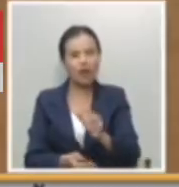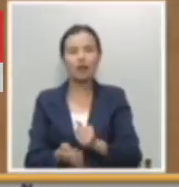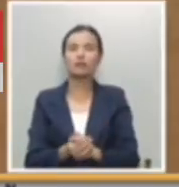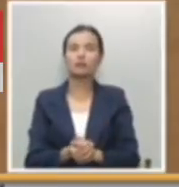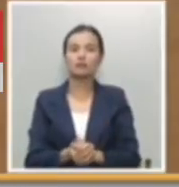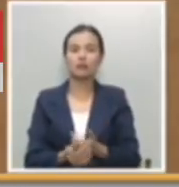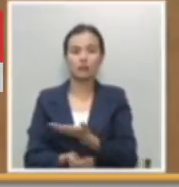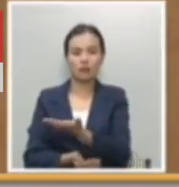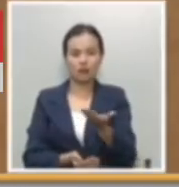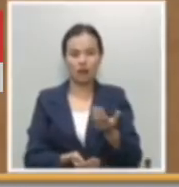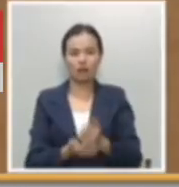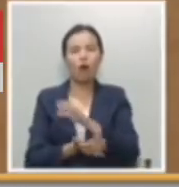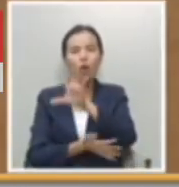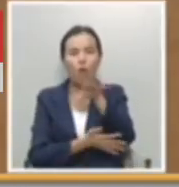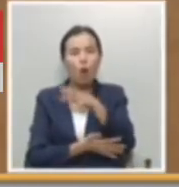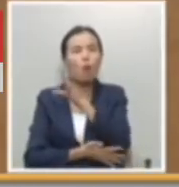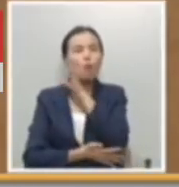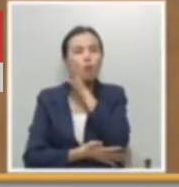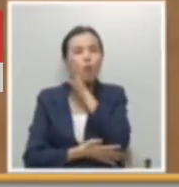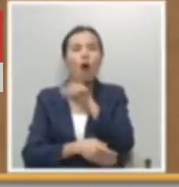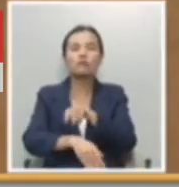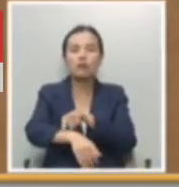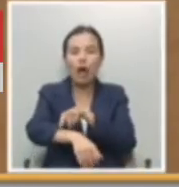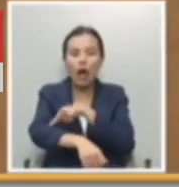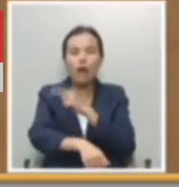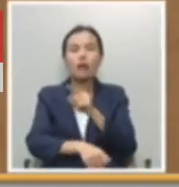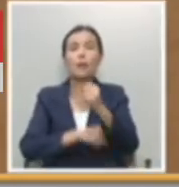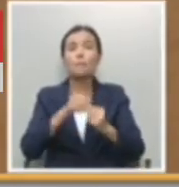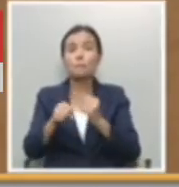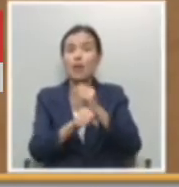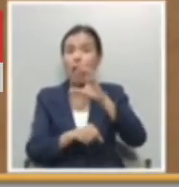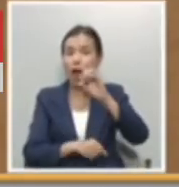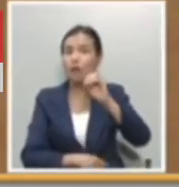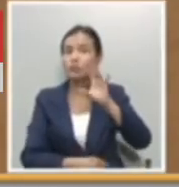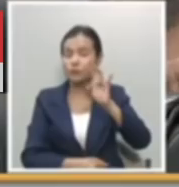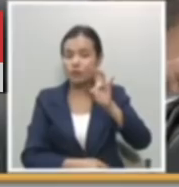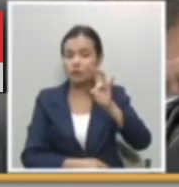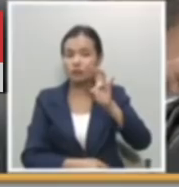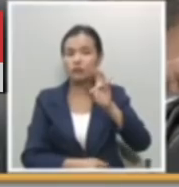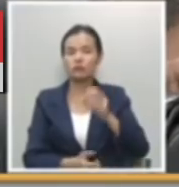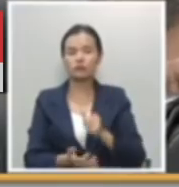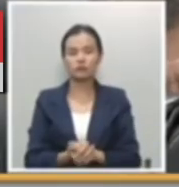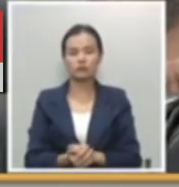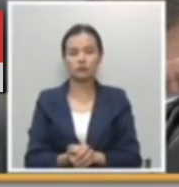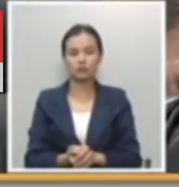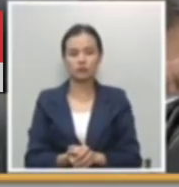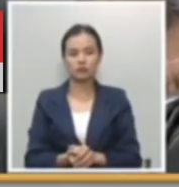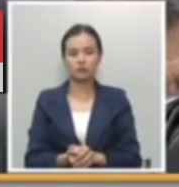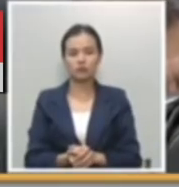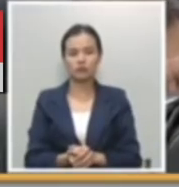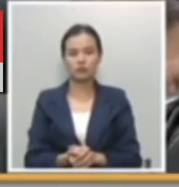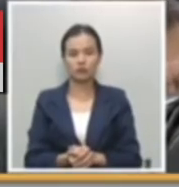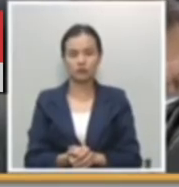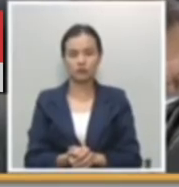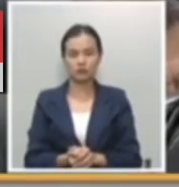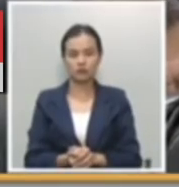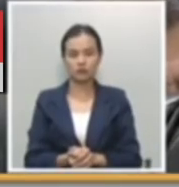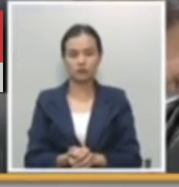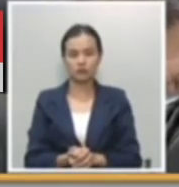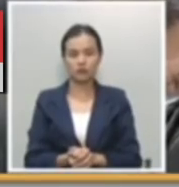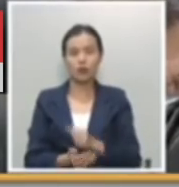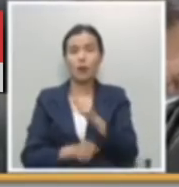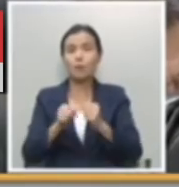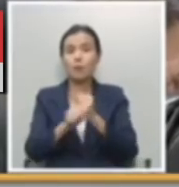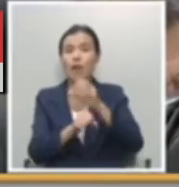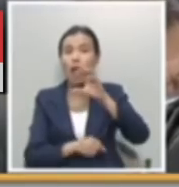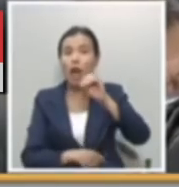ราพวกเราเนี่ยถูกหลอกถูกโกงมานานเลยปี57นะครับตรงนี้นะครับแผ่นนี้เขาดูหน่อยปี57